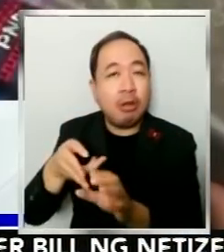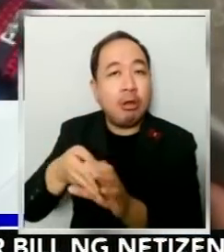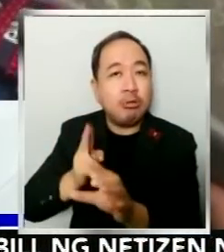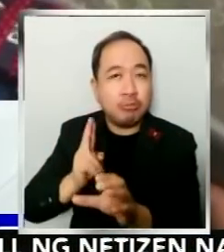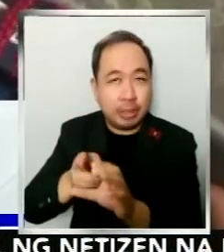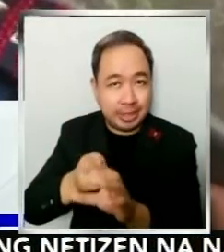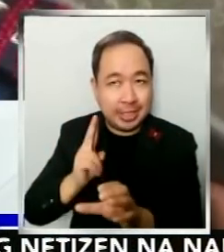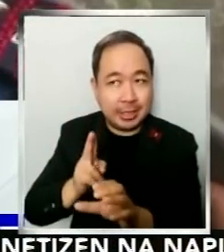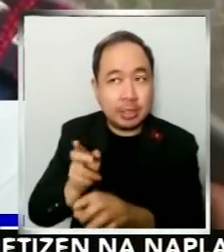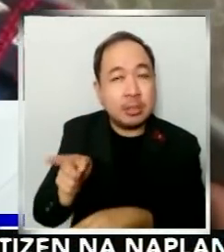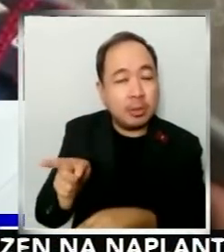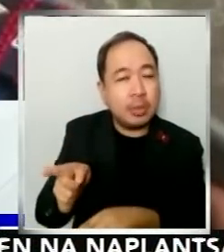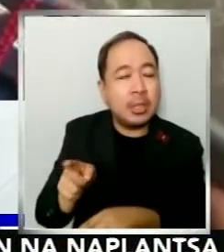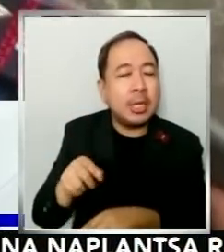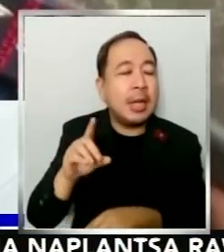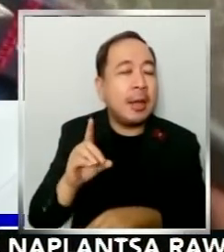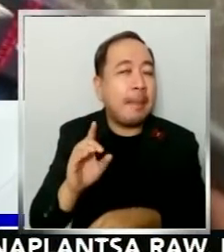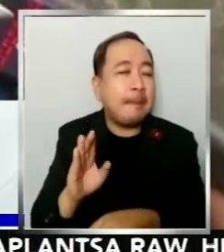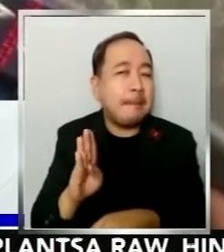siguro